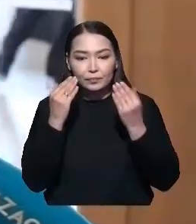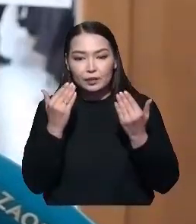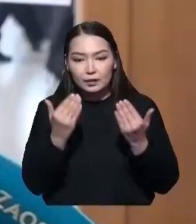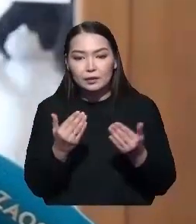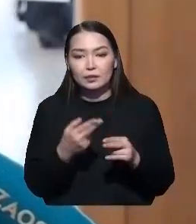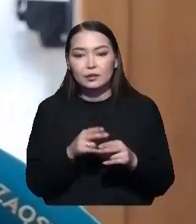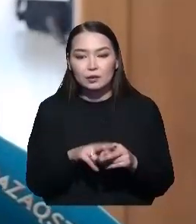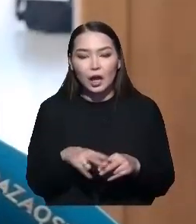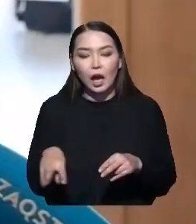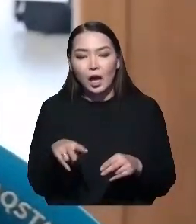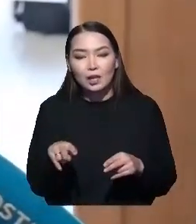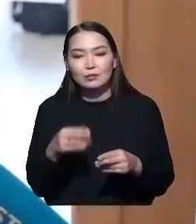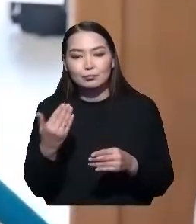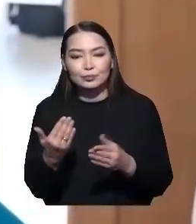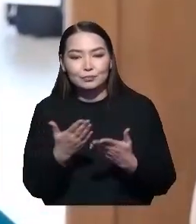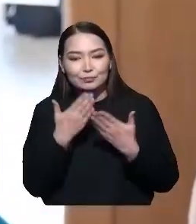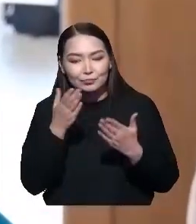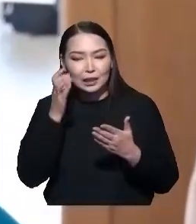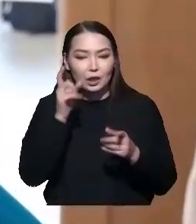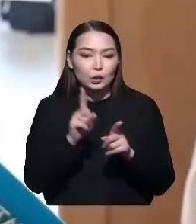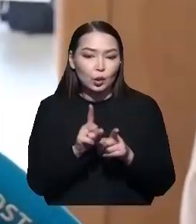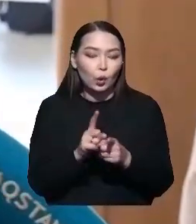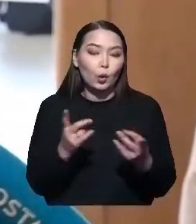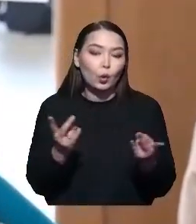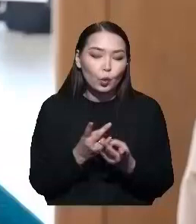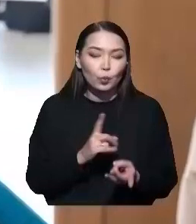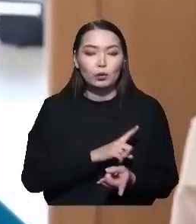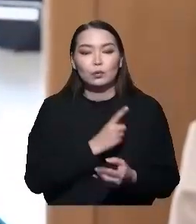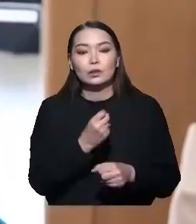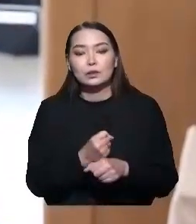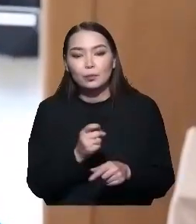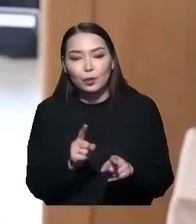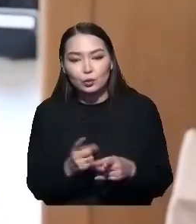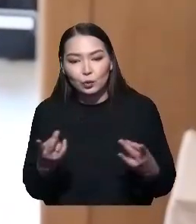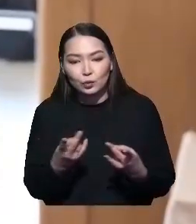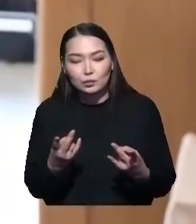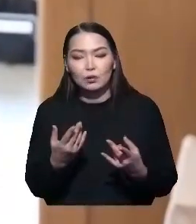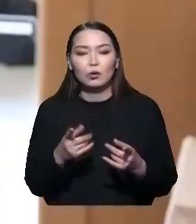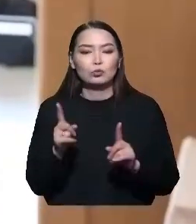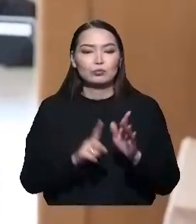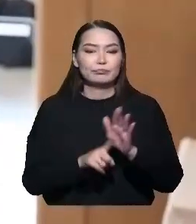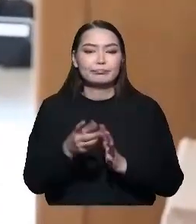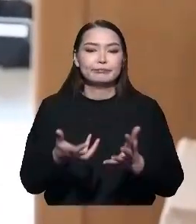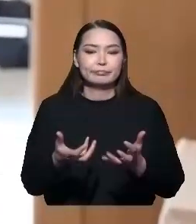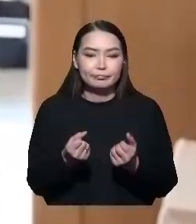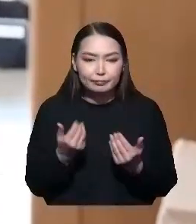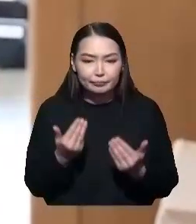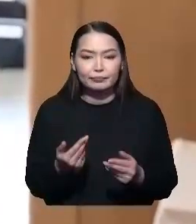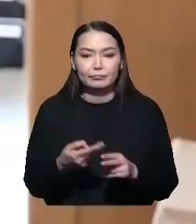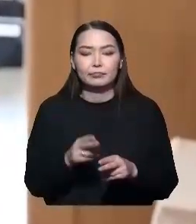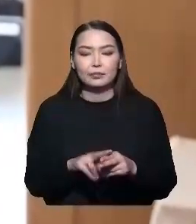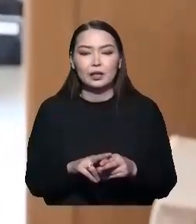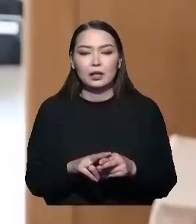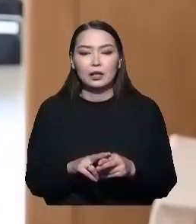көпшілік әдебиет шығару үшін, мысалы, өнерді ақпыштық жасау үшін, мысалы, құрылғы алу үшін, мысалы, сіз физикамен шұғылданатын